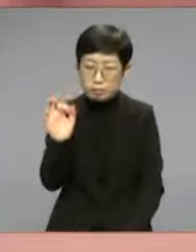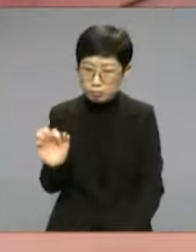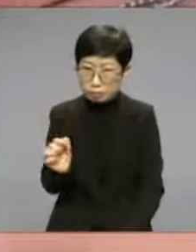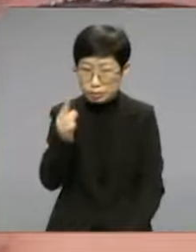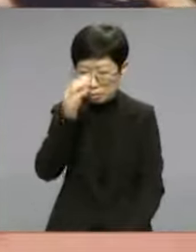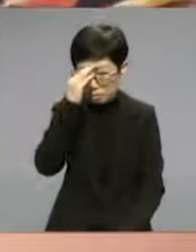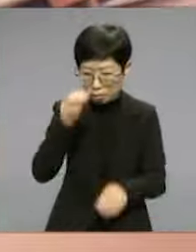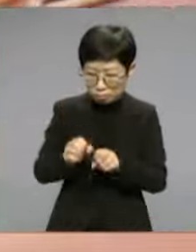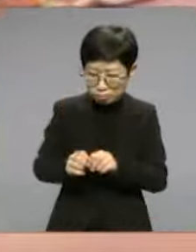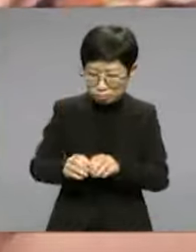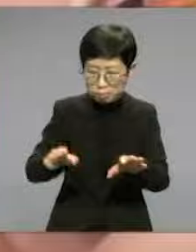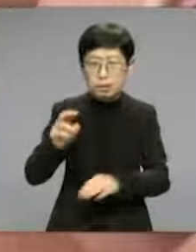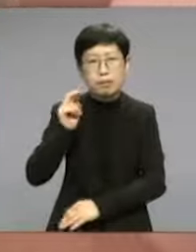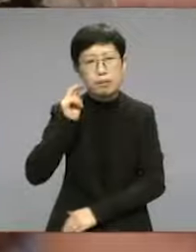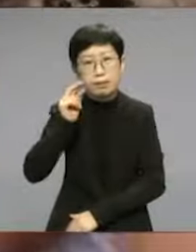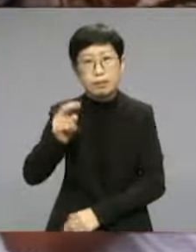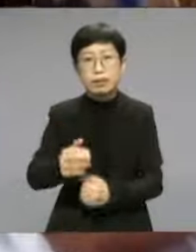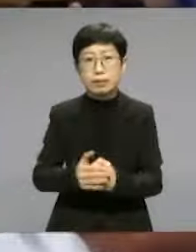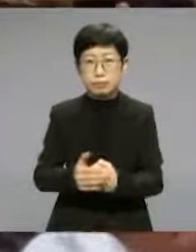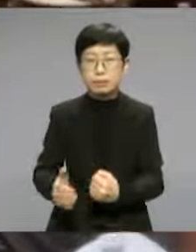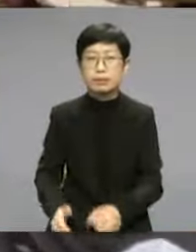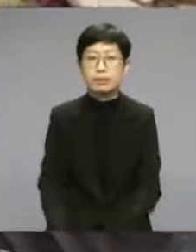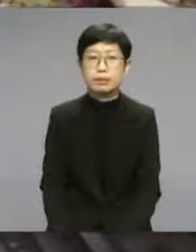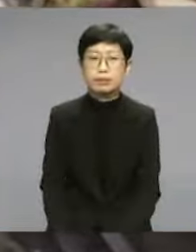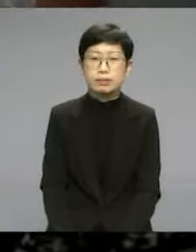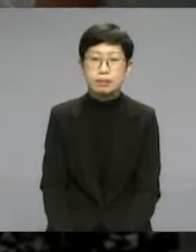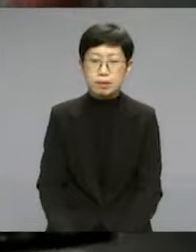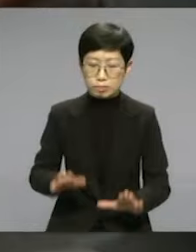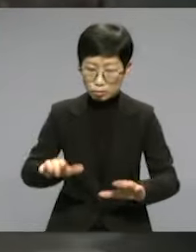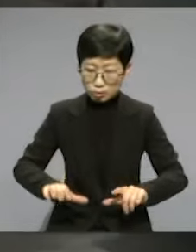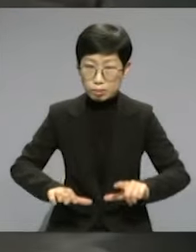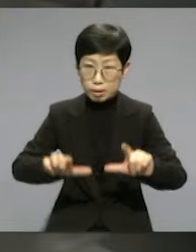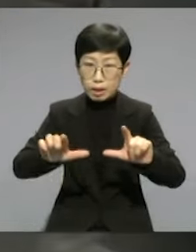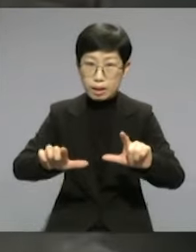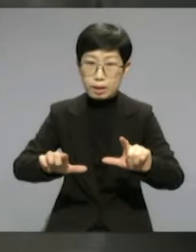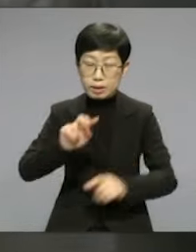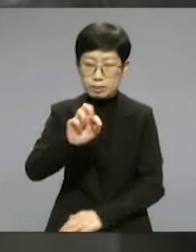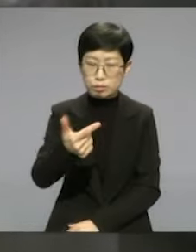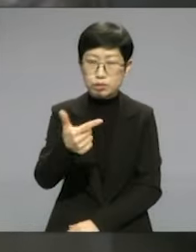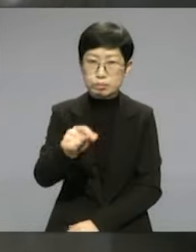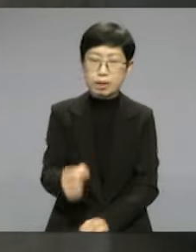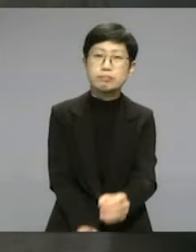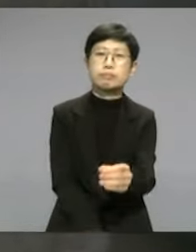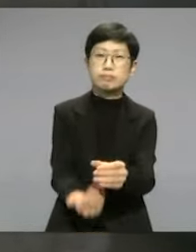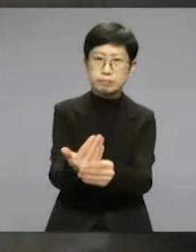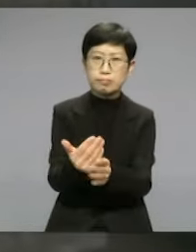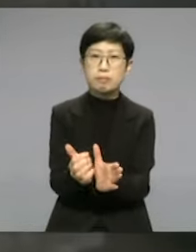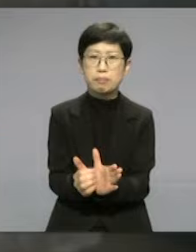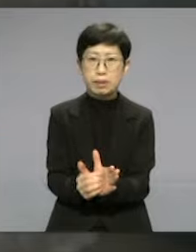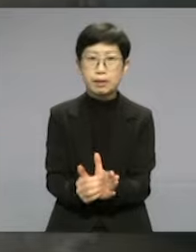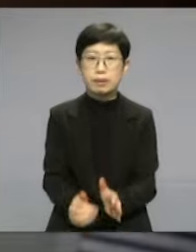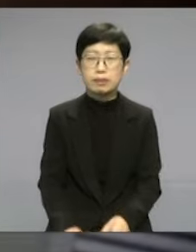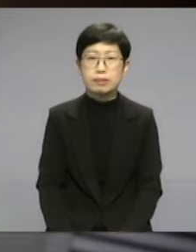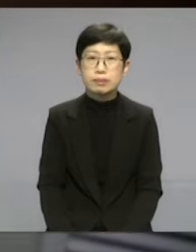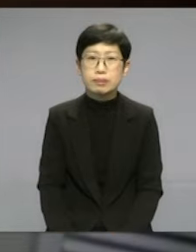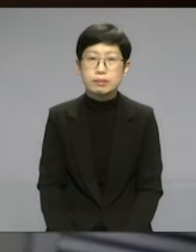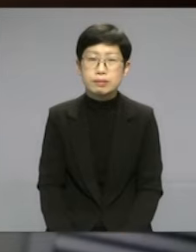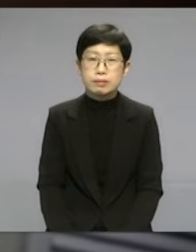확산세가 예사롭지 않기 때문입니다. 올 들어서만 26만 건의 발병 사례가